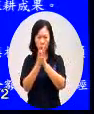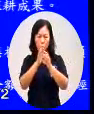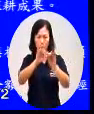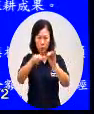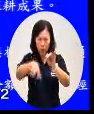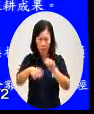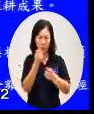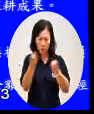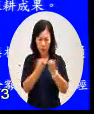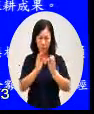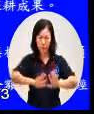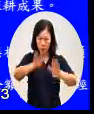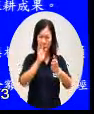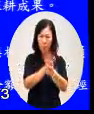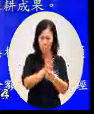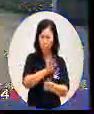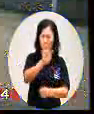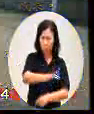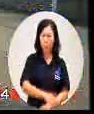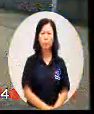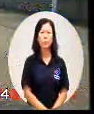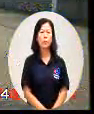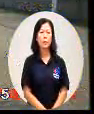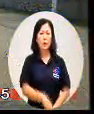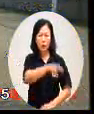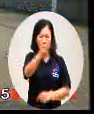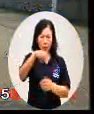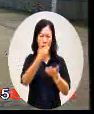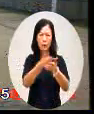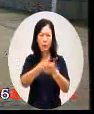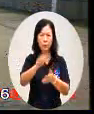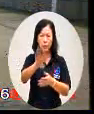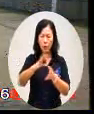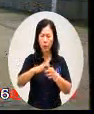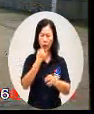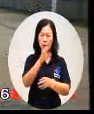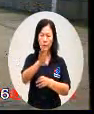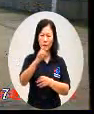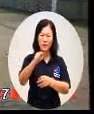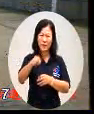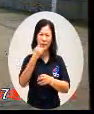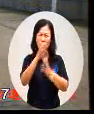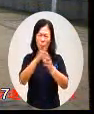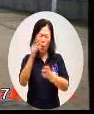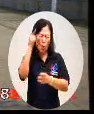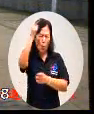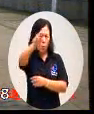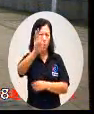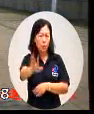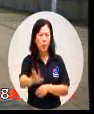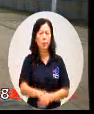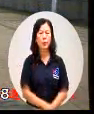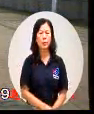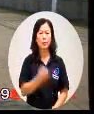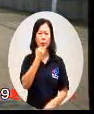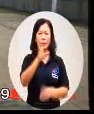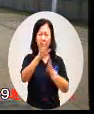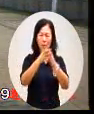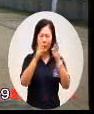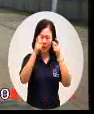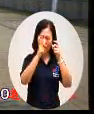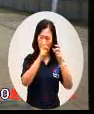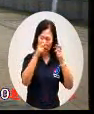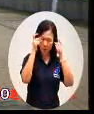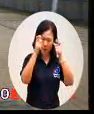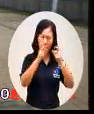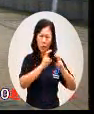展都有帮助的哈。你看这个图片啊，市长在R21站在盖横的这边哈，这个就是高捷的整个